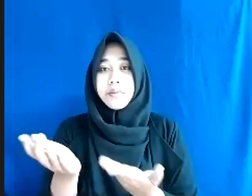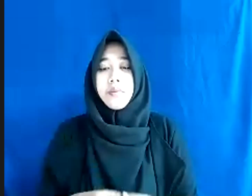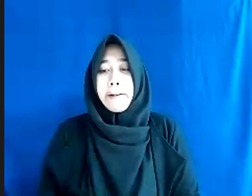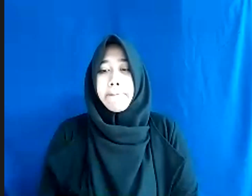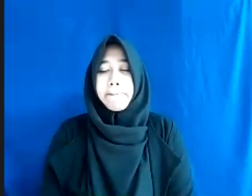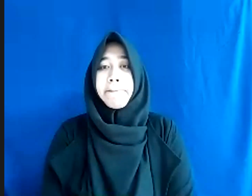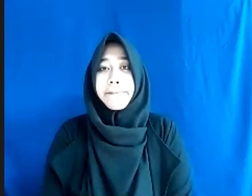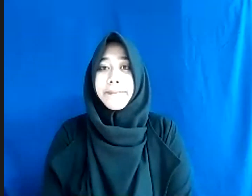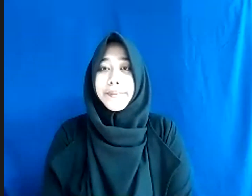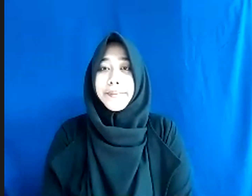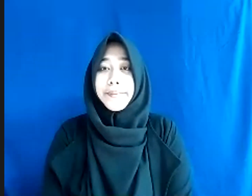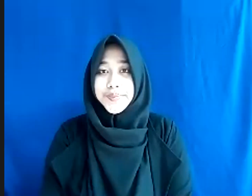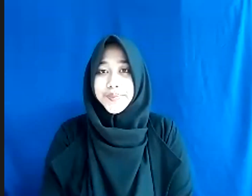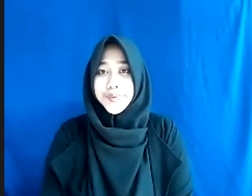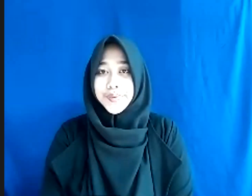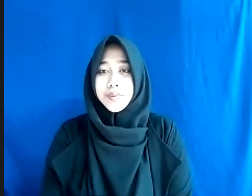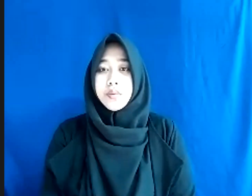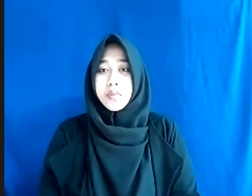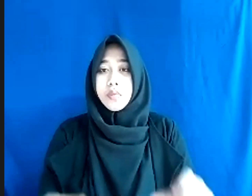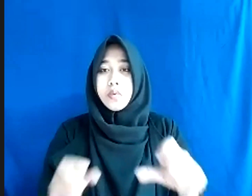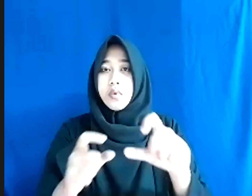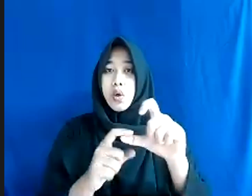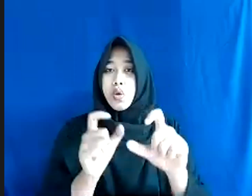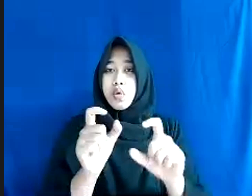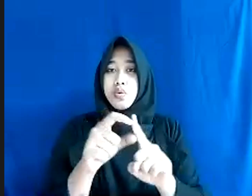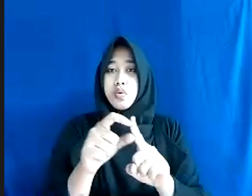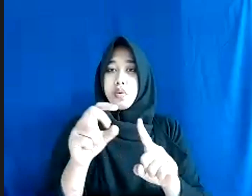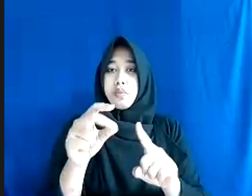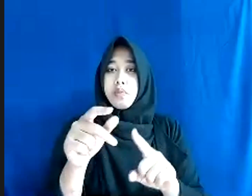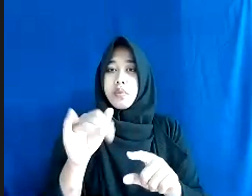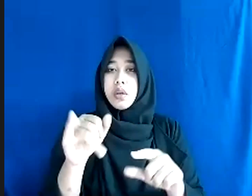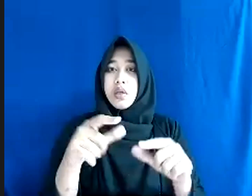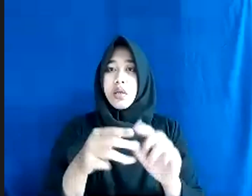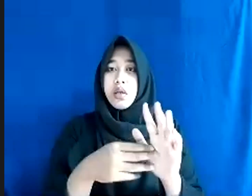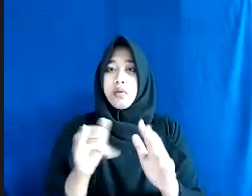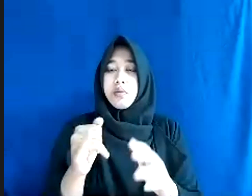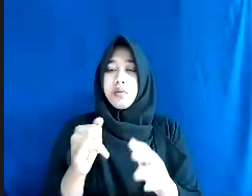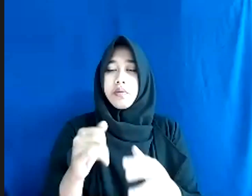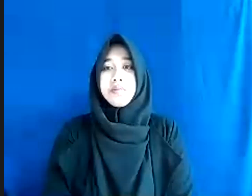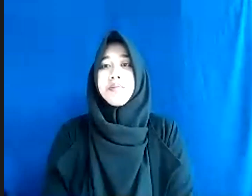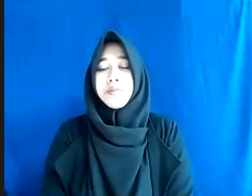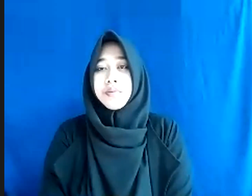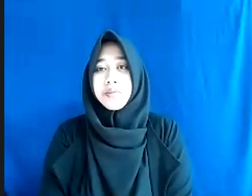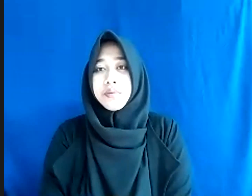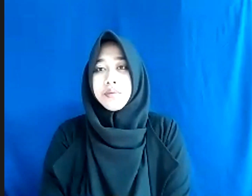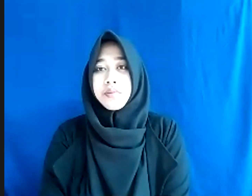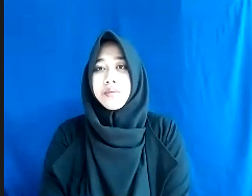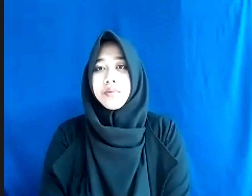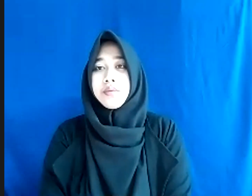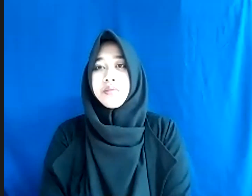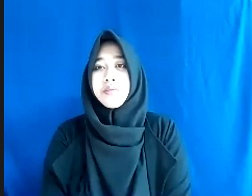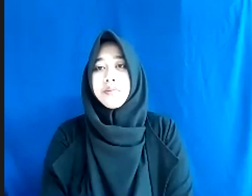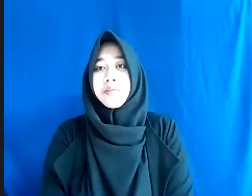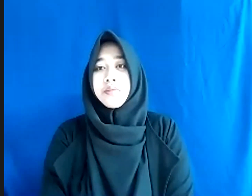Bapak Suprayatni. Maaf Bu, saya lagi di jalan, jadi langsung aja pertanyaan yang ditulis okay, itu. Oke. Terima kasih.